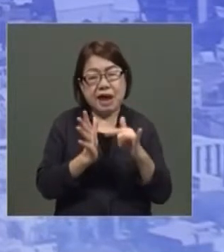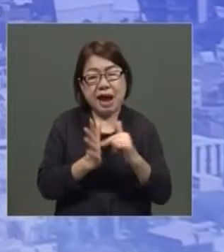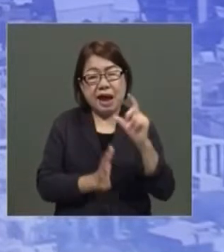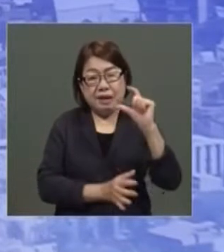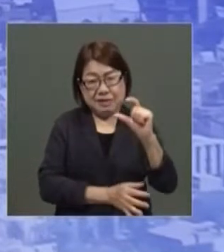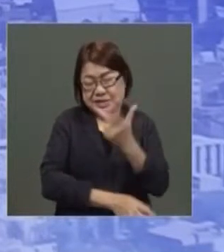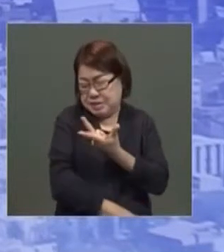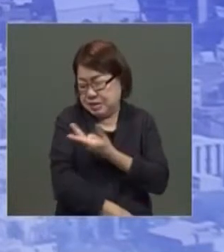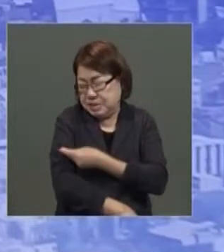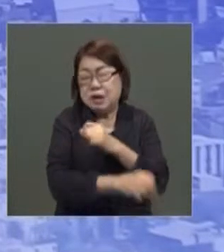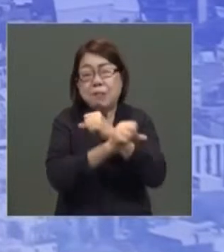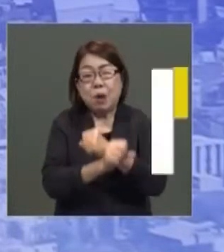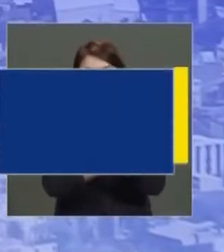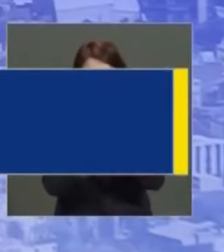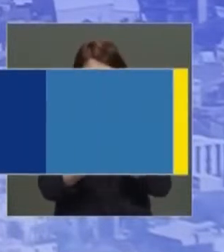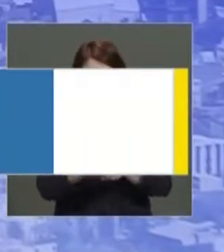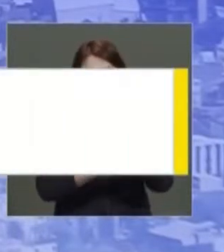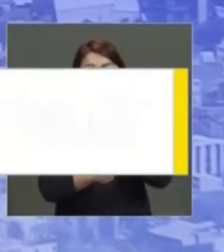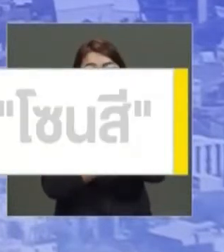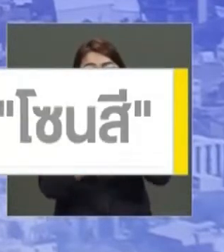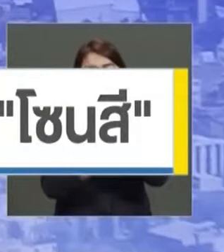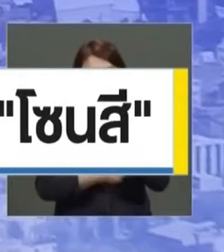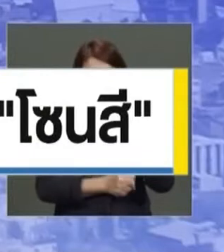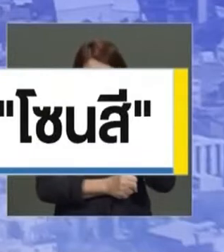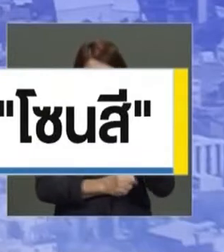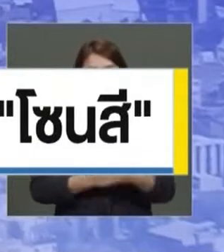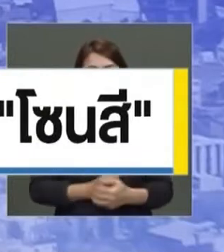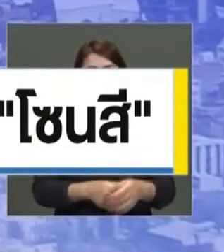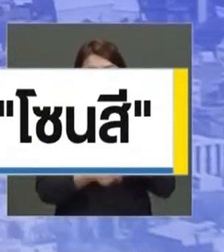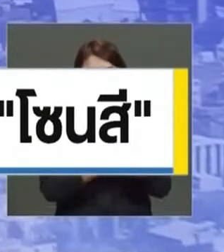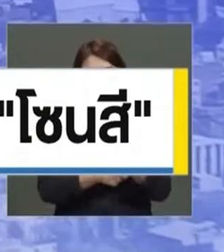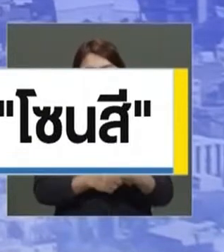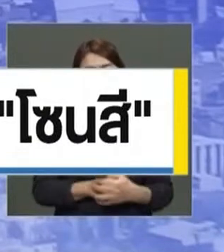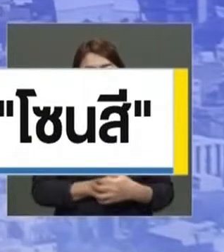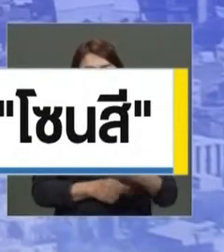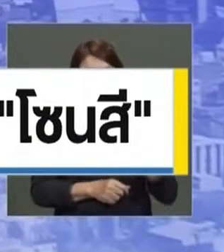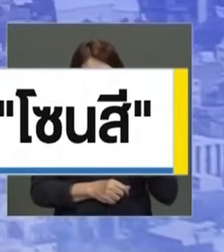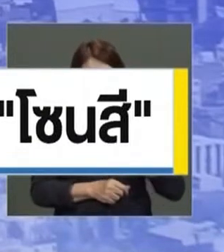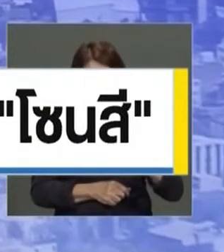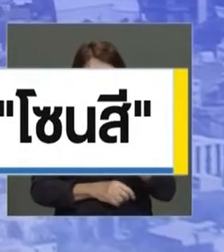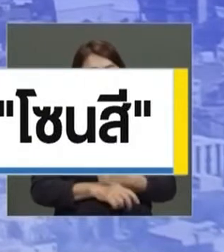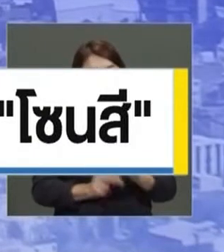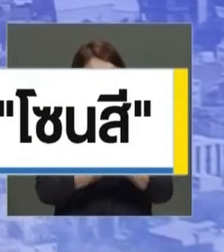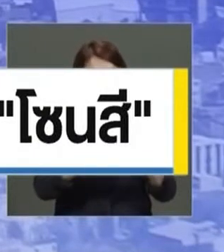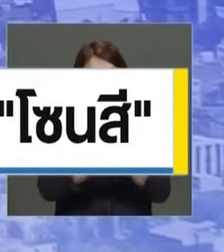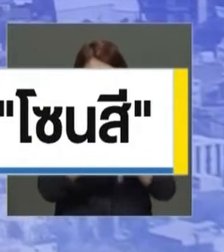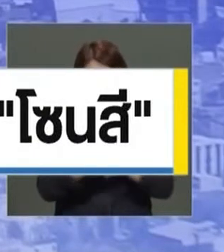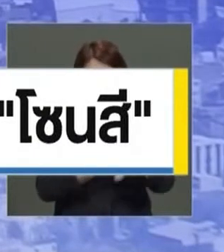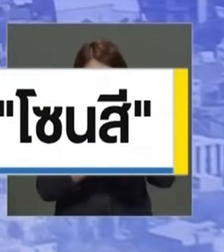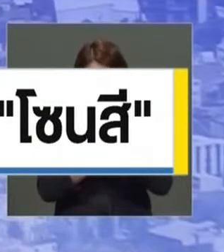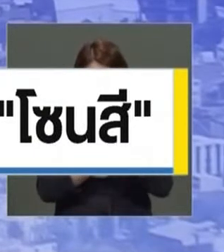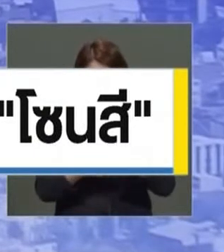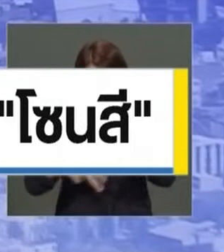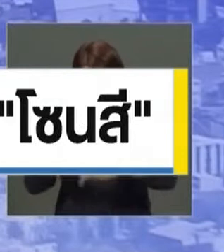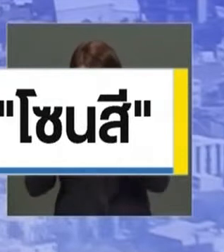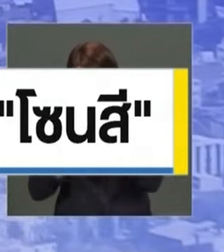ว่าพื้นที่ไหนสามารถทำกิจกรรมกิจการอะไรได้เพิ่มเติมบ้างนะครับเรื่องนี้คุณหมอทวีศิลป์ก็ชี้แจงถึง